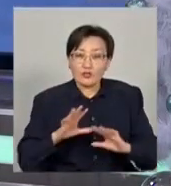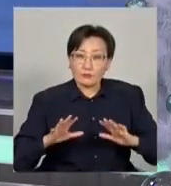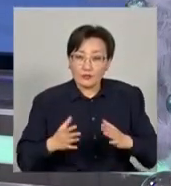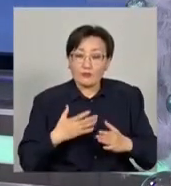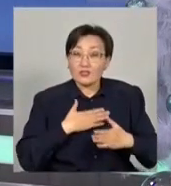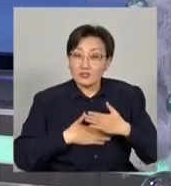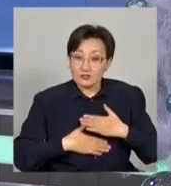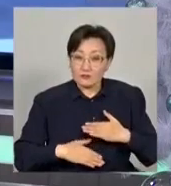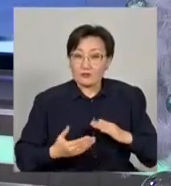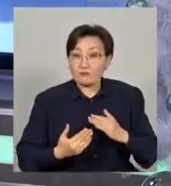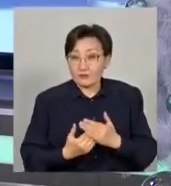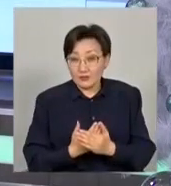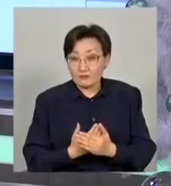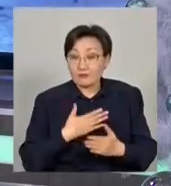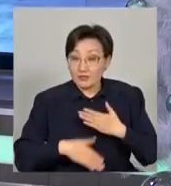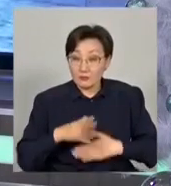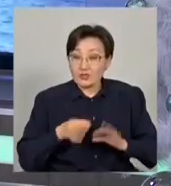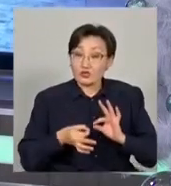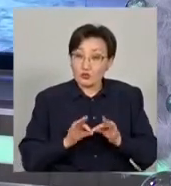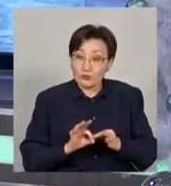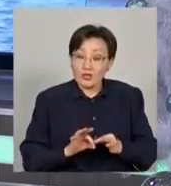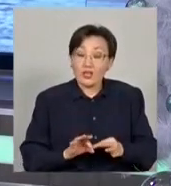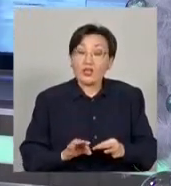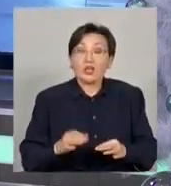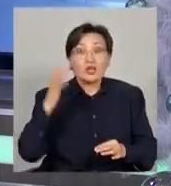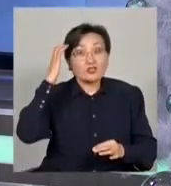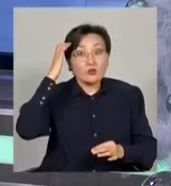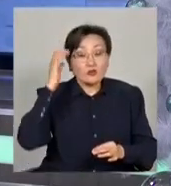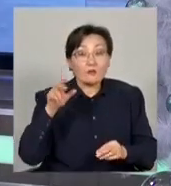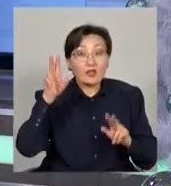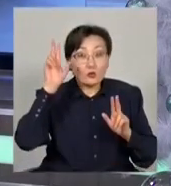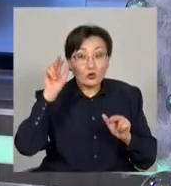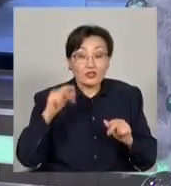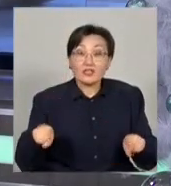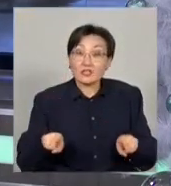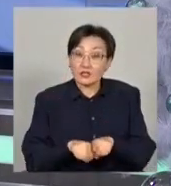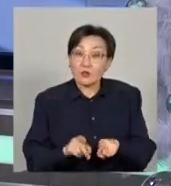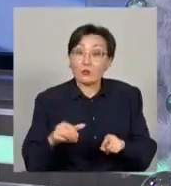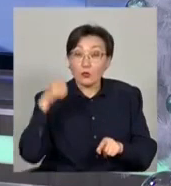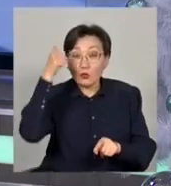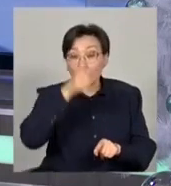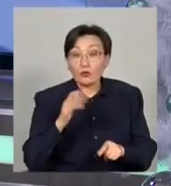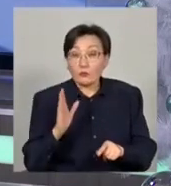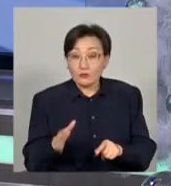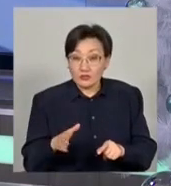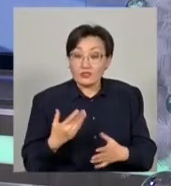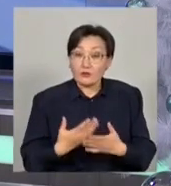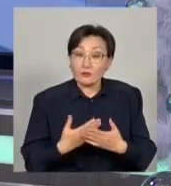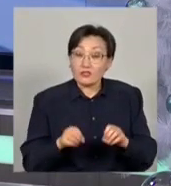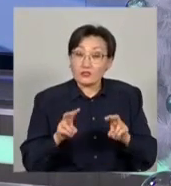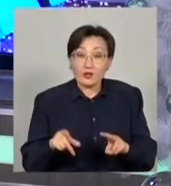приятными, так и сложными. Впереди нас ждет год черного водяного кролика. Каким он будет? Прогнозы нумерологов